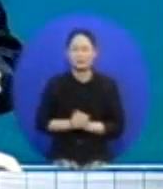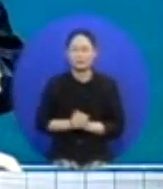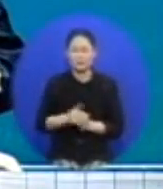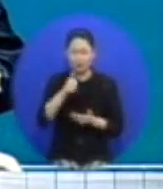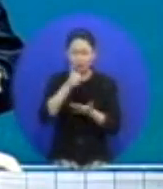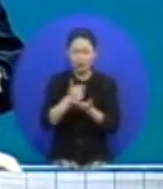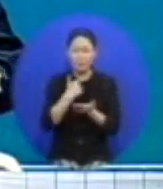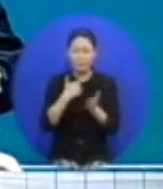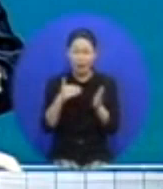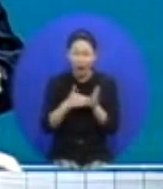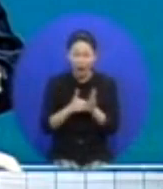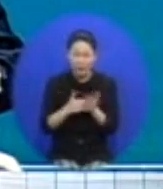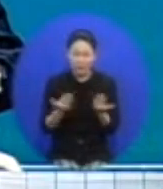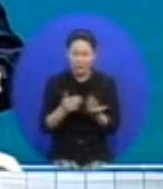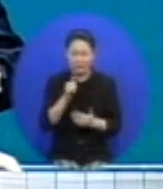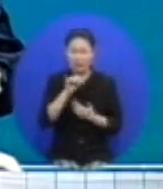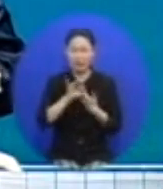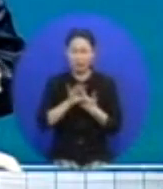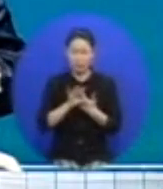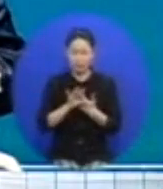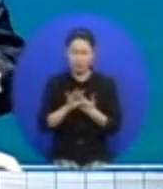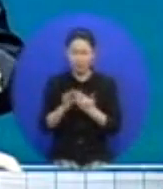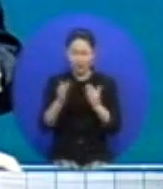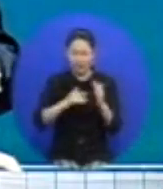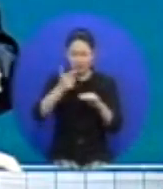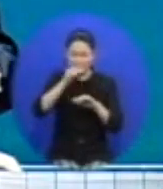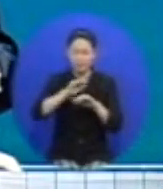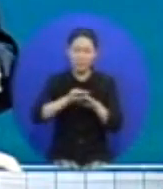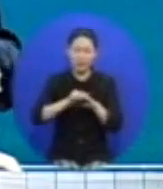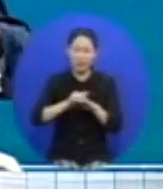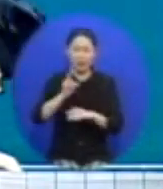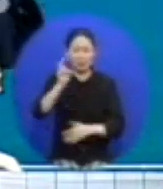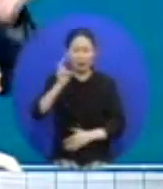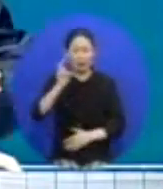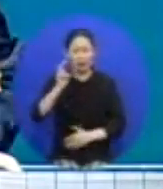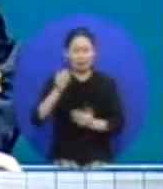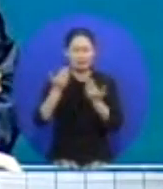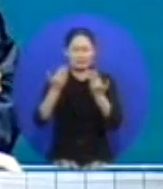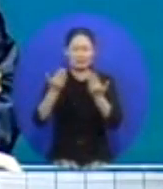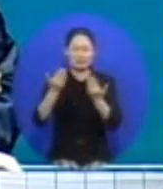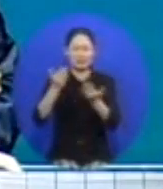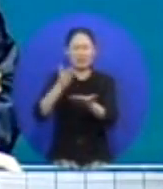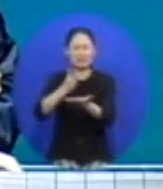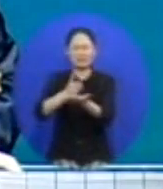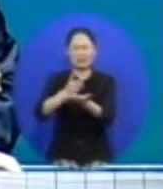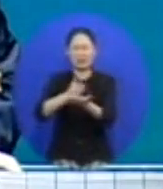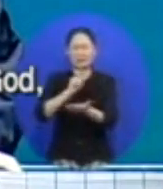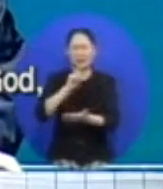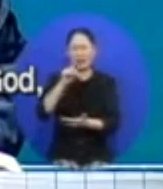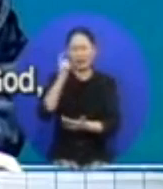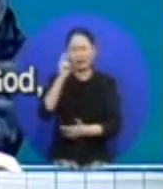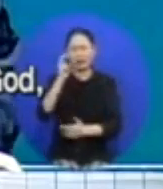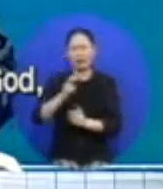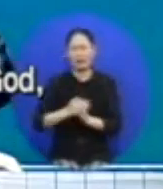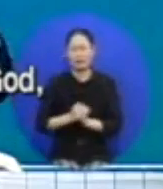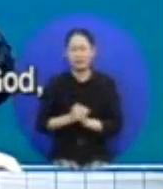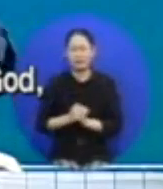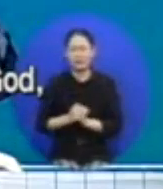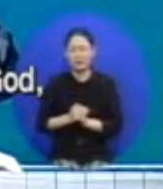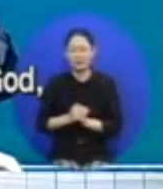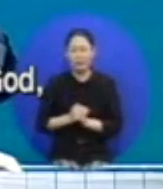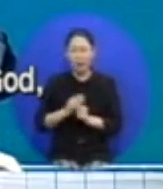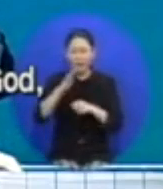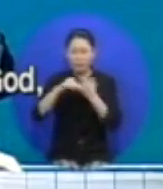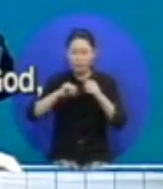죄 짓고 있는 일이 있다면 가장 예배 아마 드리지 말자고 할 겁니다 하나님께